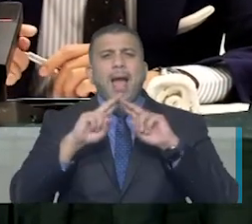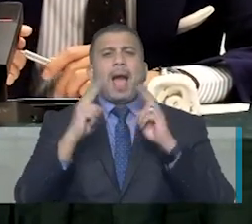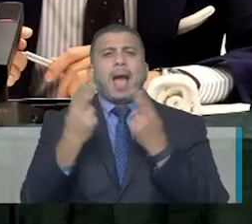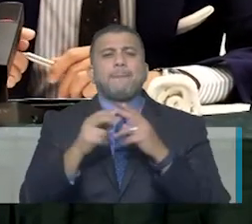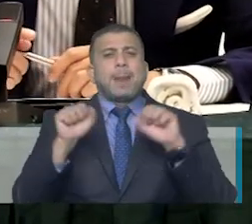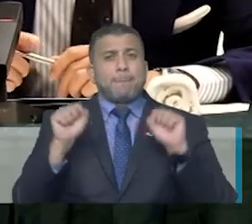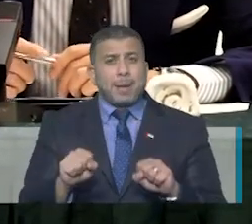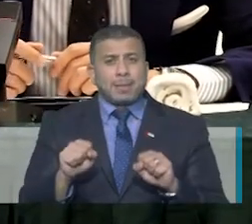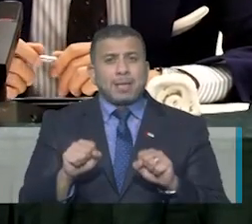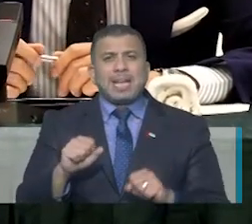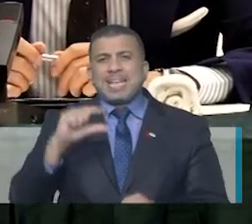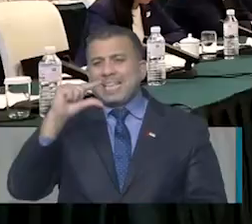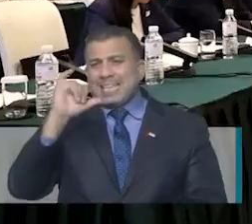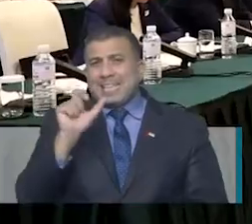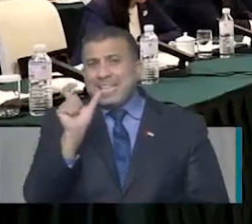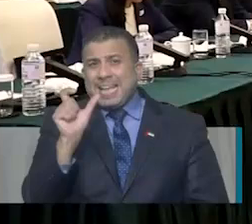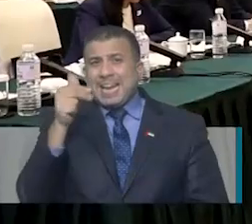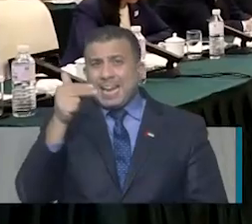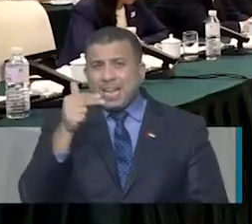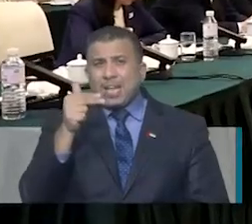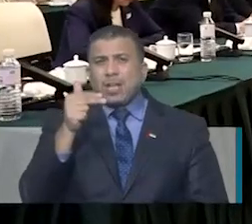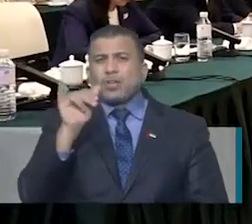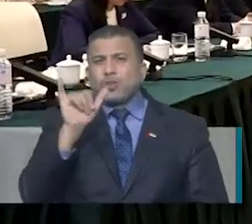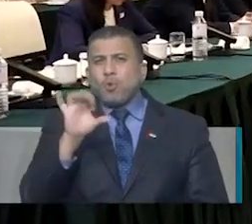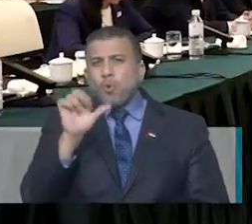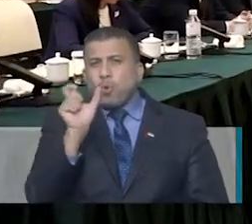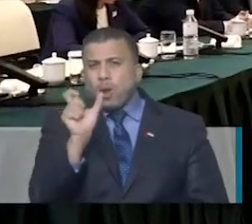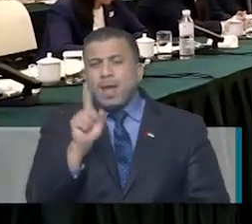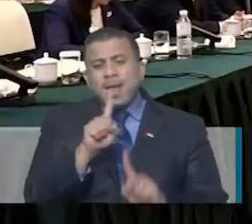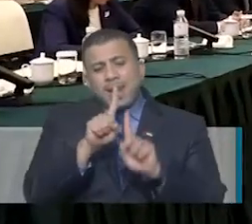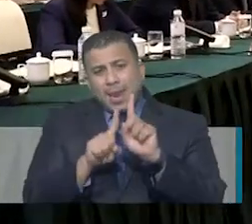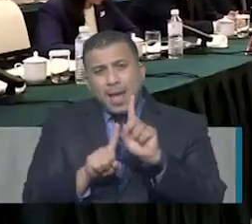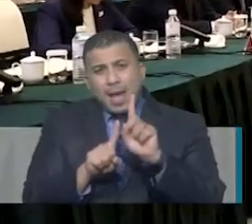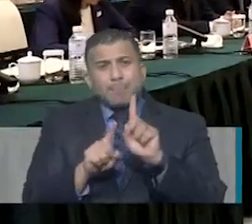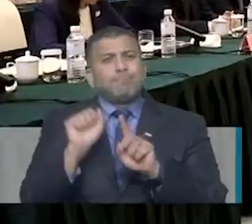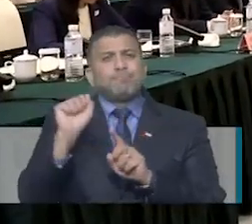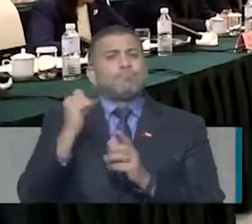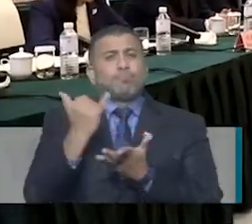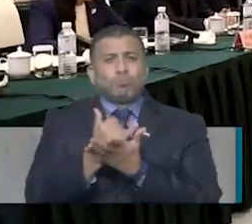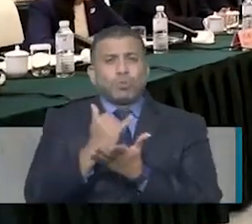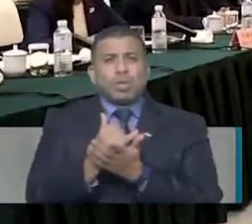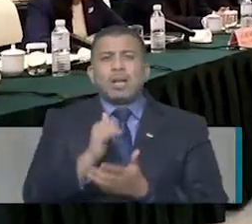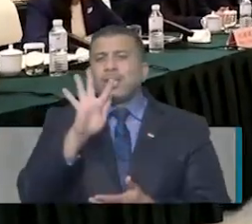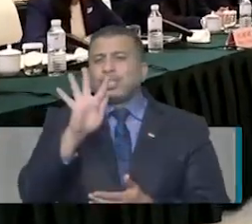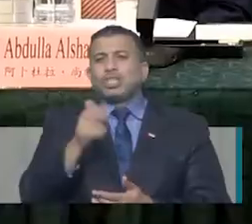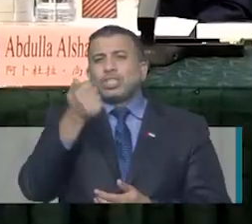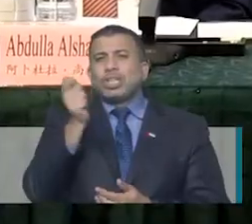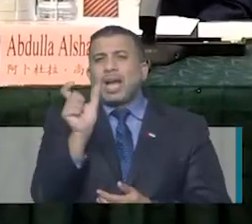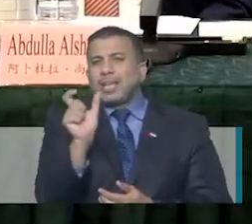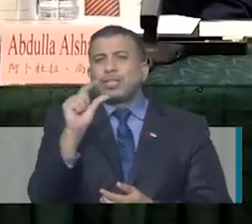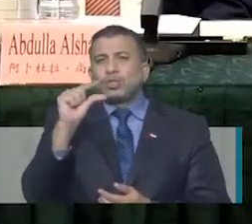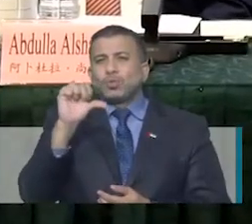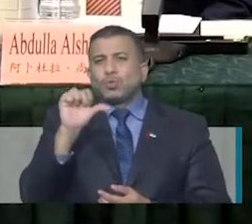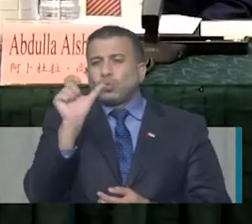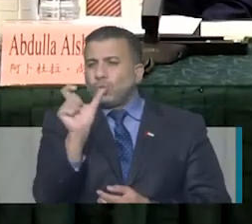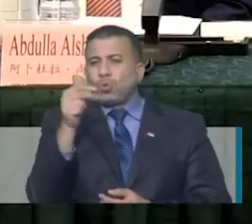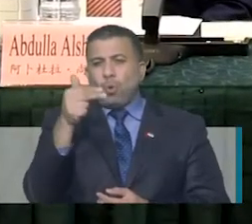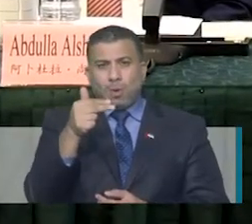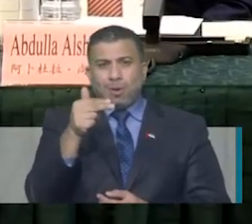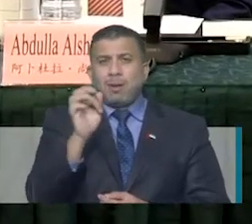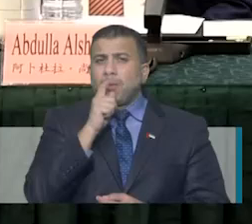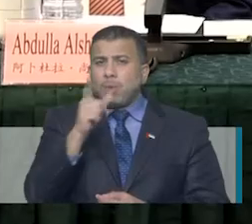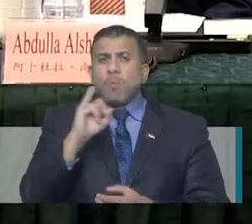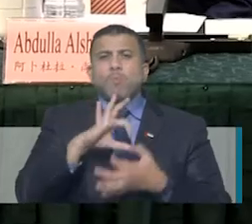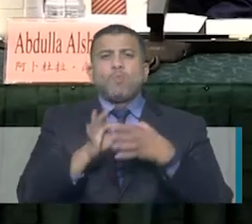بحضور دينج يون فينج نائب حاكم مقاطعه شاندونج فيما تنص على ترسيخ الاتصال مع